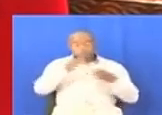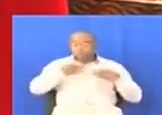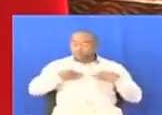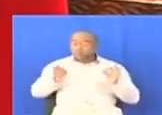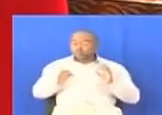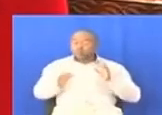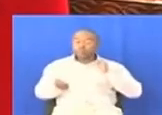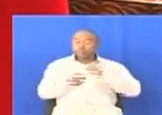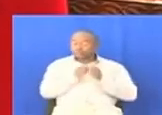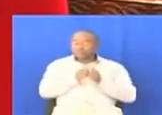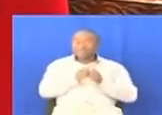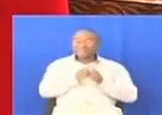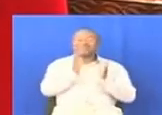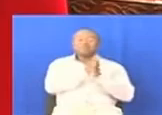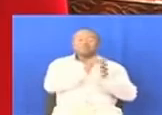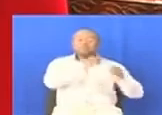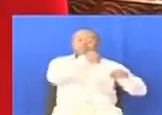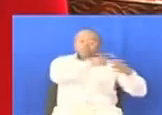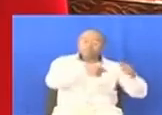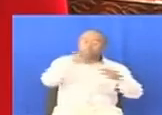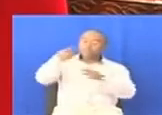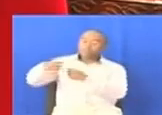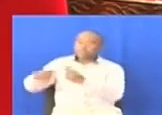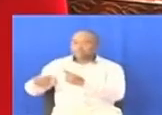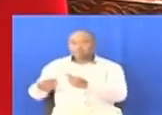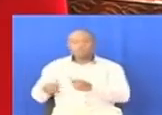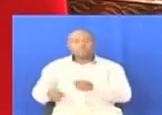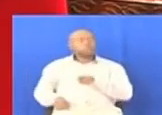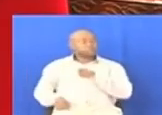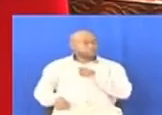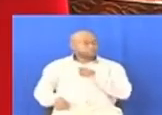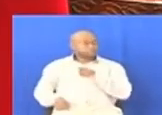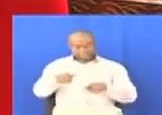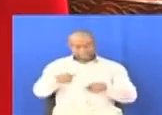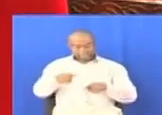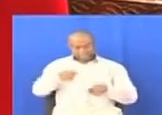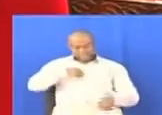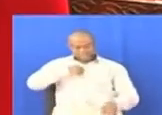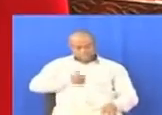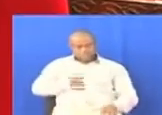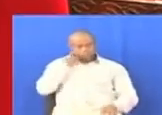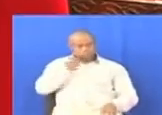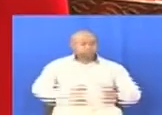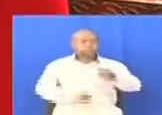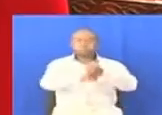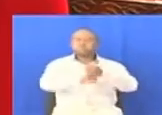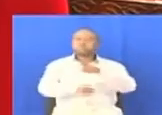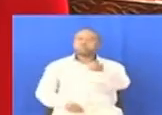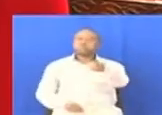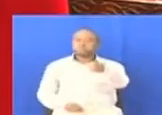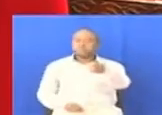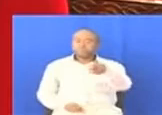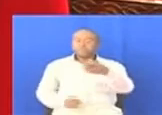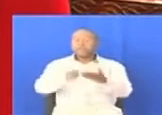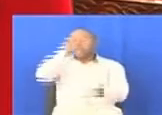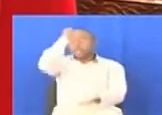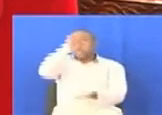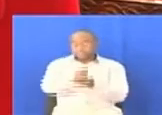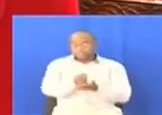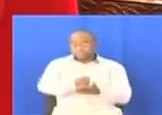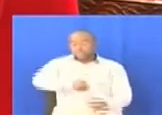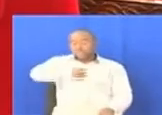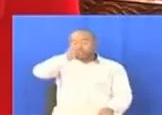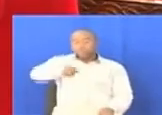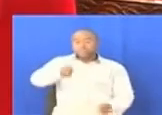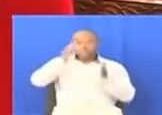dini ziendelee kuendelea, hili ni jambo ambalo limesababisha mimi niunge mkono azimio la kumpongeza Mheshimiwa